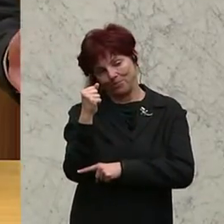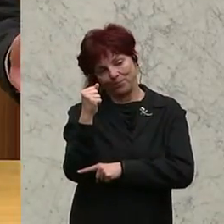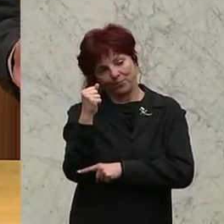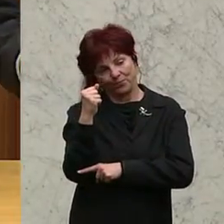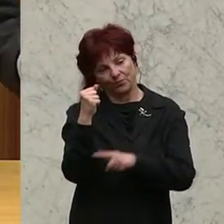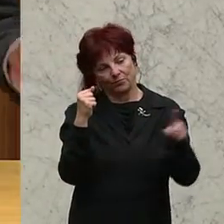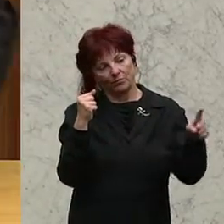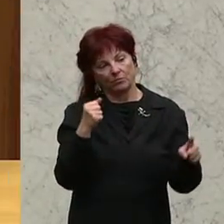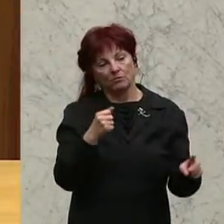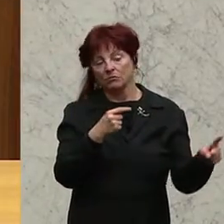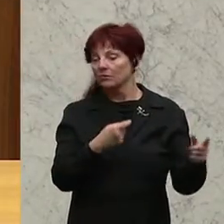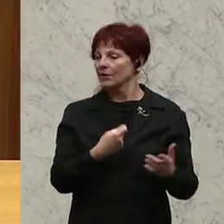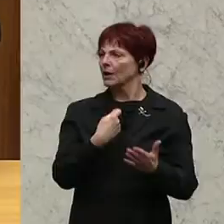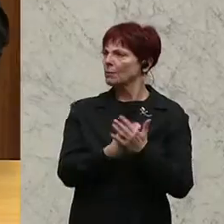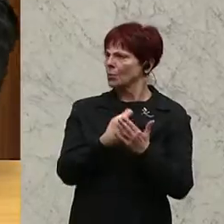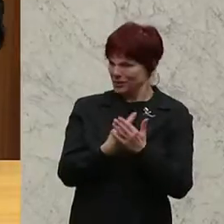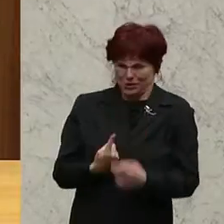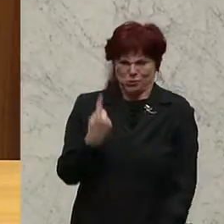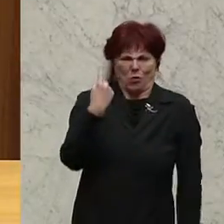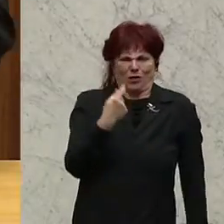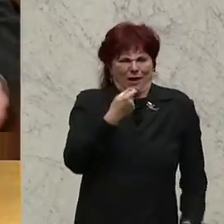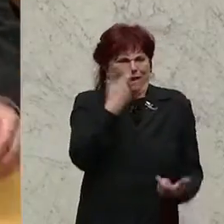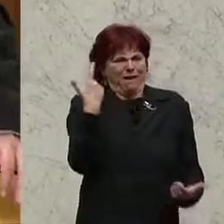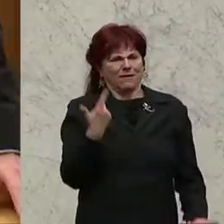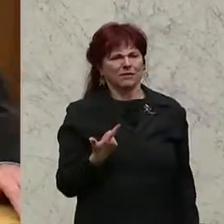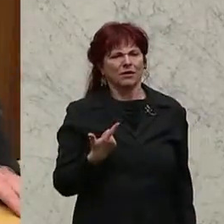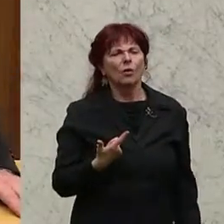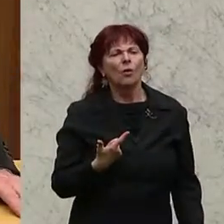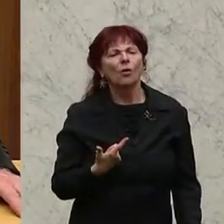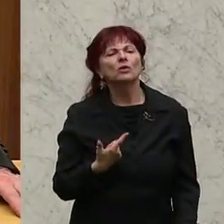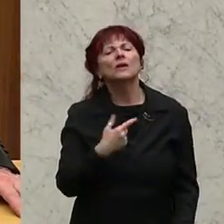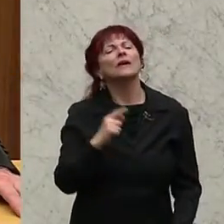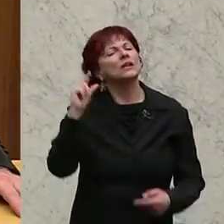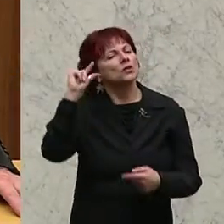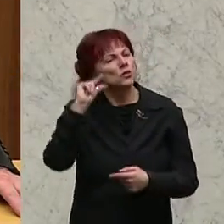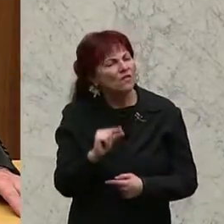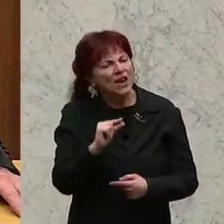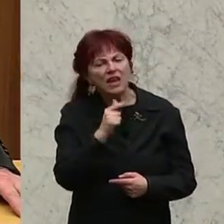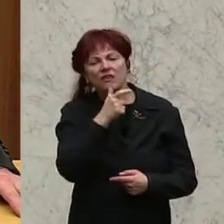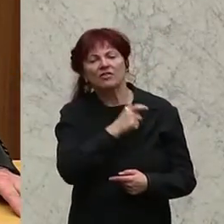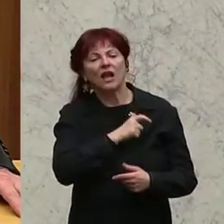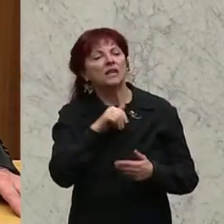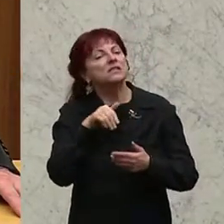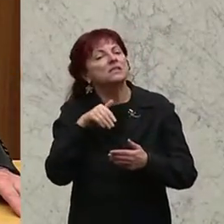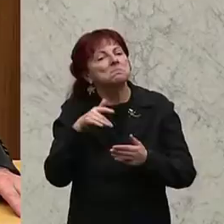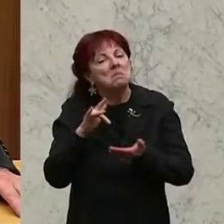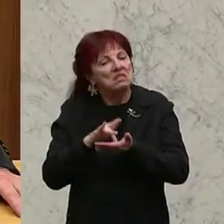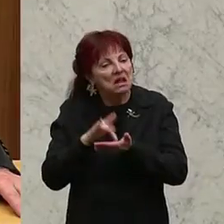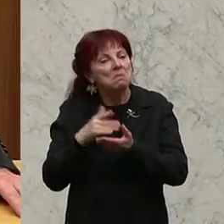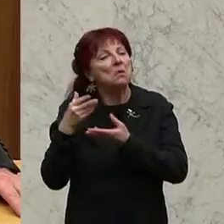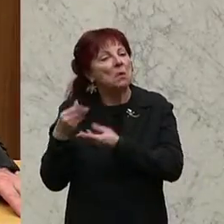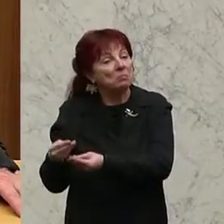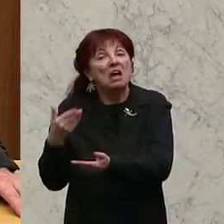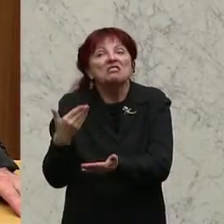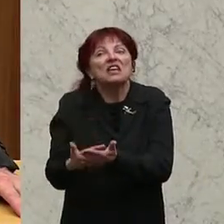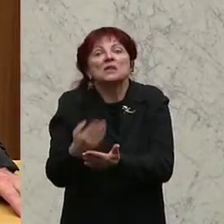die Gebühren sind so hoch, das ist der logische Schluss, und die geringen Finanzmittel, genau das habe ich gesagt, sind der Druck, dass die Gebühren hoch bleiben. Aber